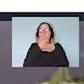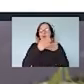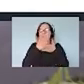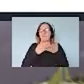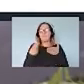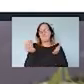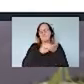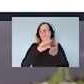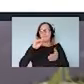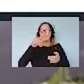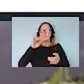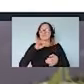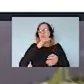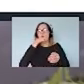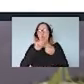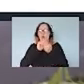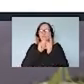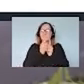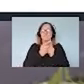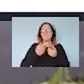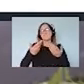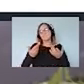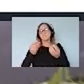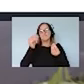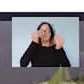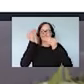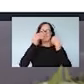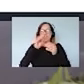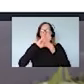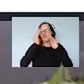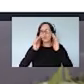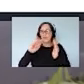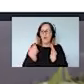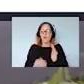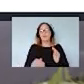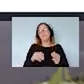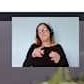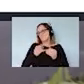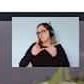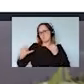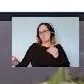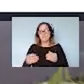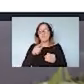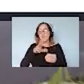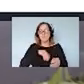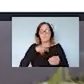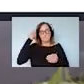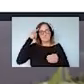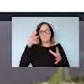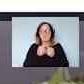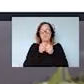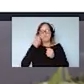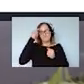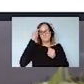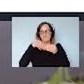edycji grafiki, pozmieniać kolory, pobawić się tym wektorem, jego kształtem i tak dalej, co już uruchamia we mnie jednak jakieś